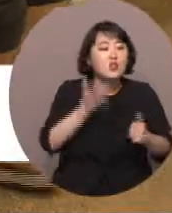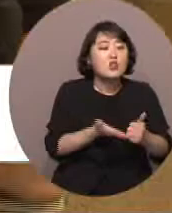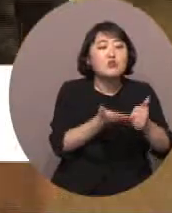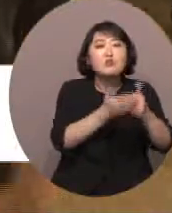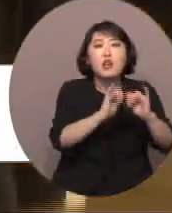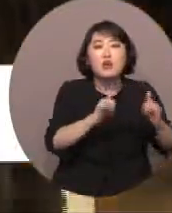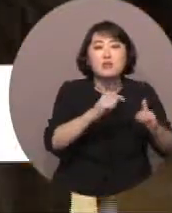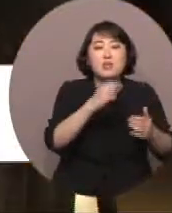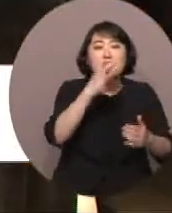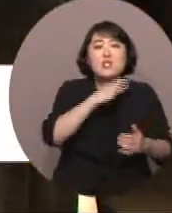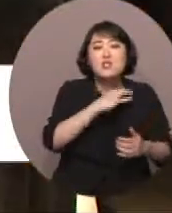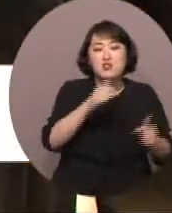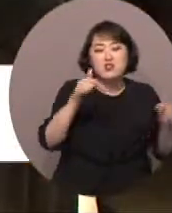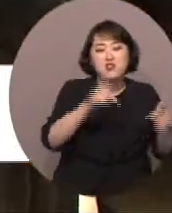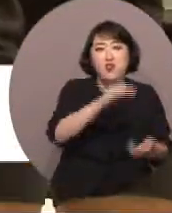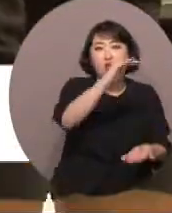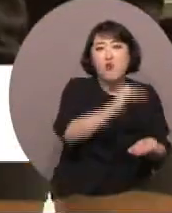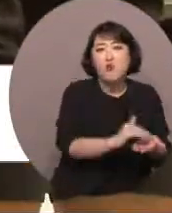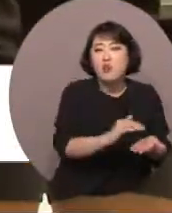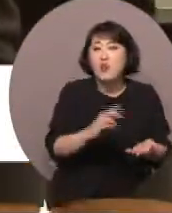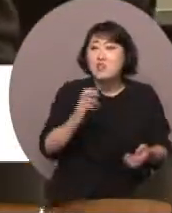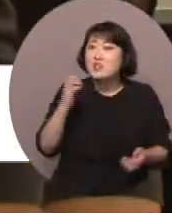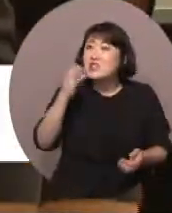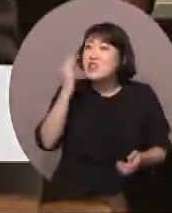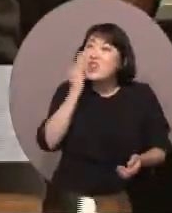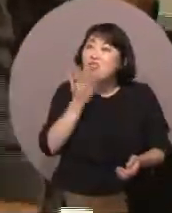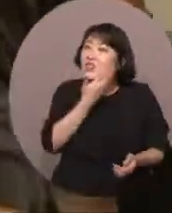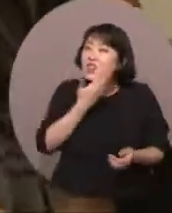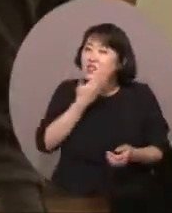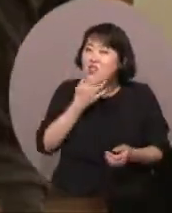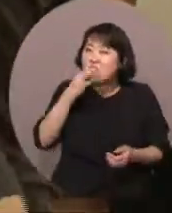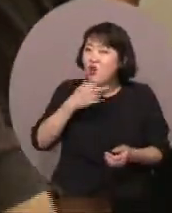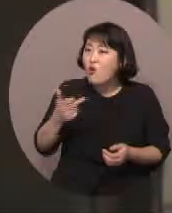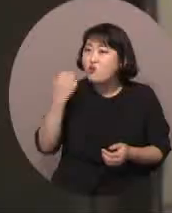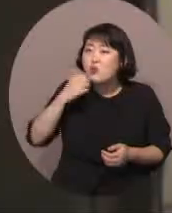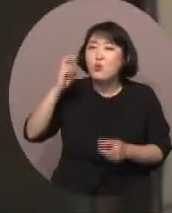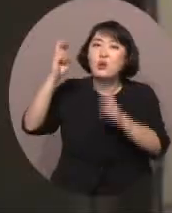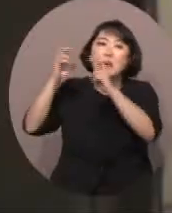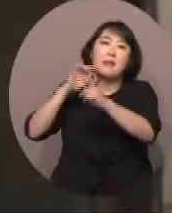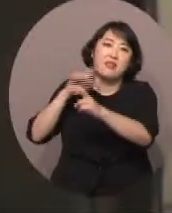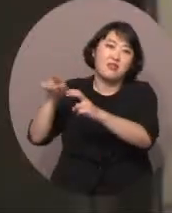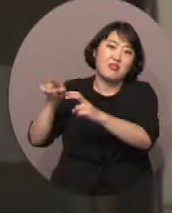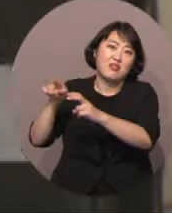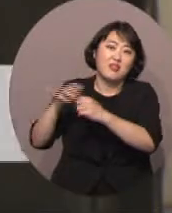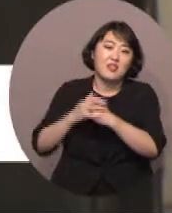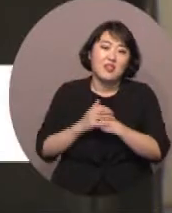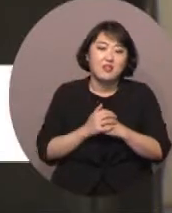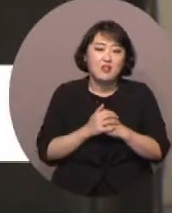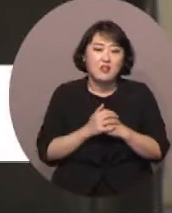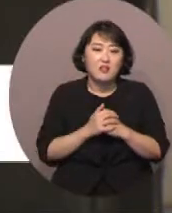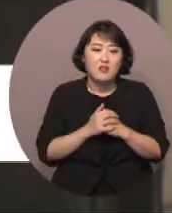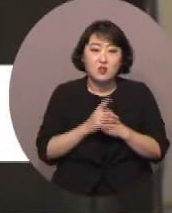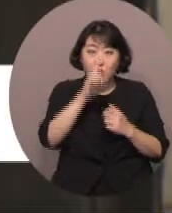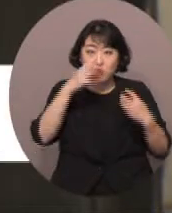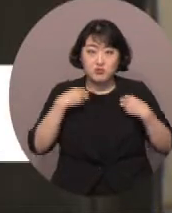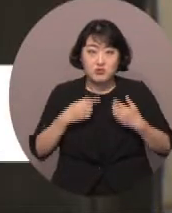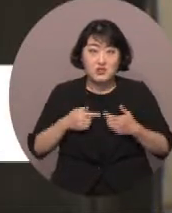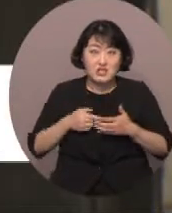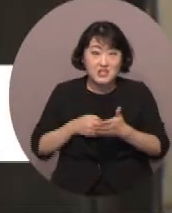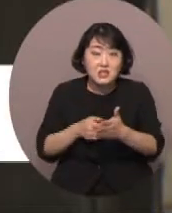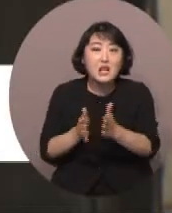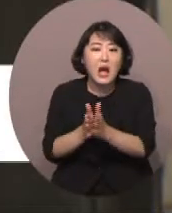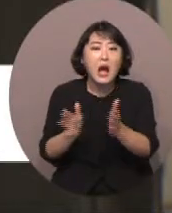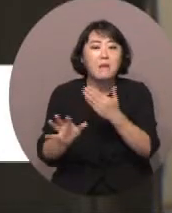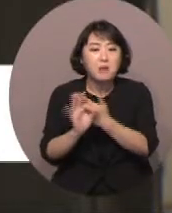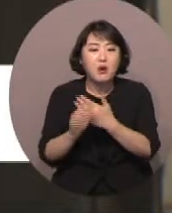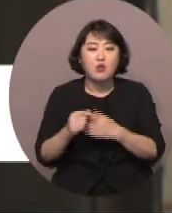가격에 원유를 구매한 유업체만 이익을 본다는 얘기입니다. 정부 대책이 시행될 경우 농가 폐업은 증가하고